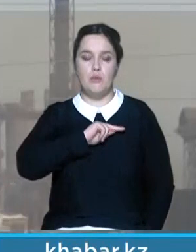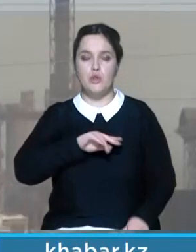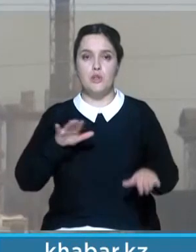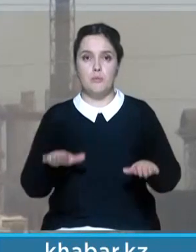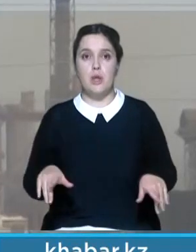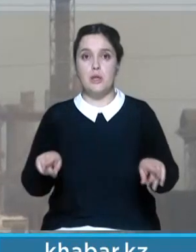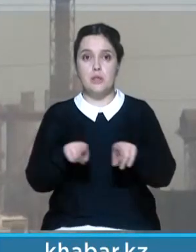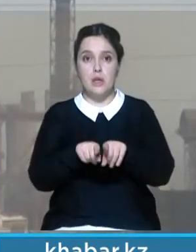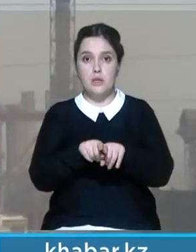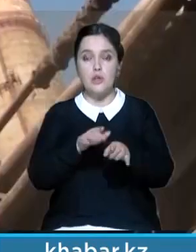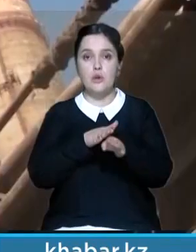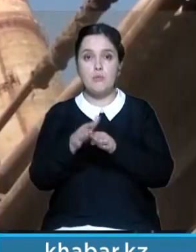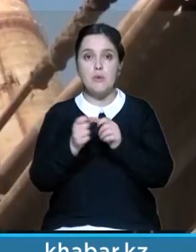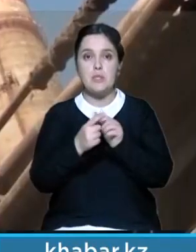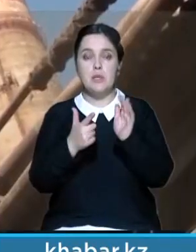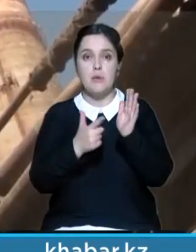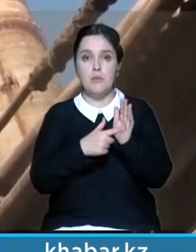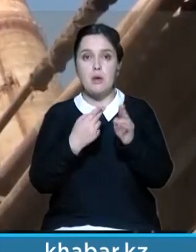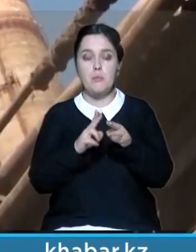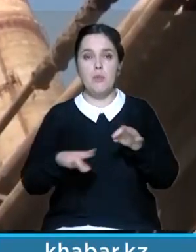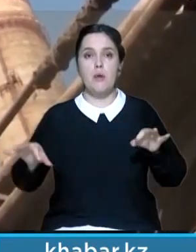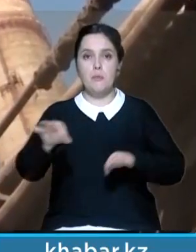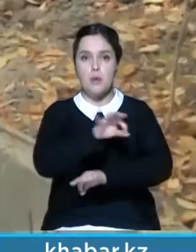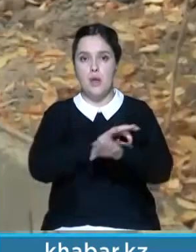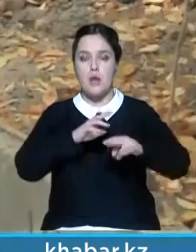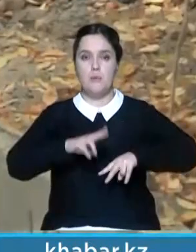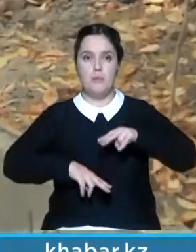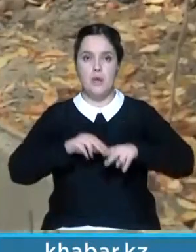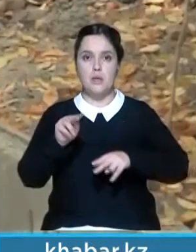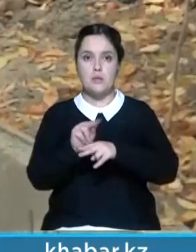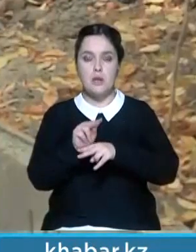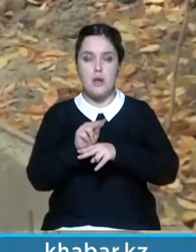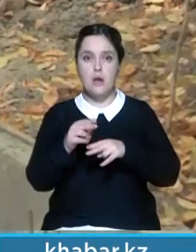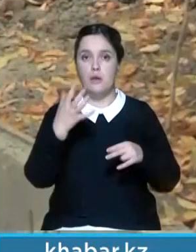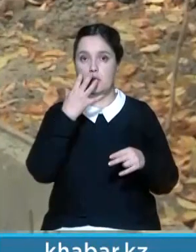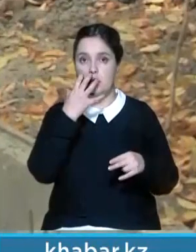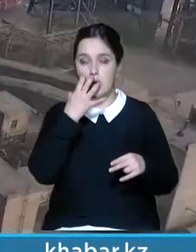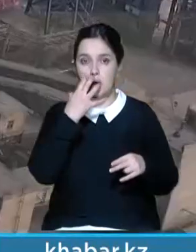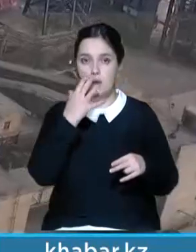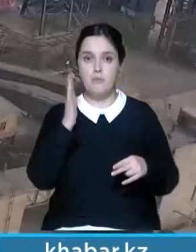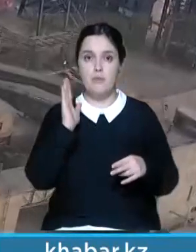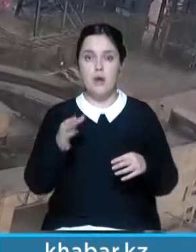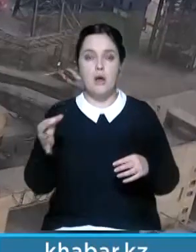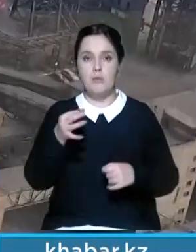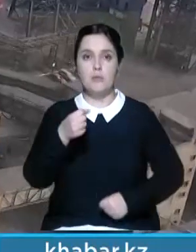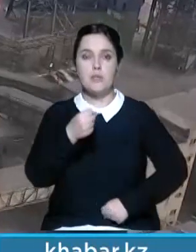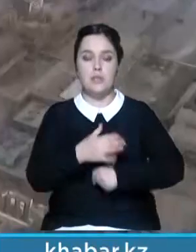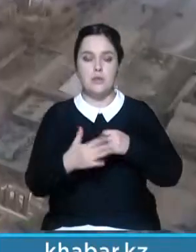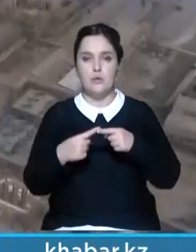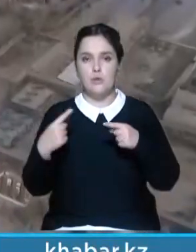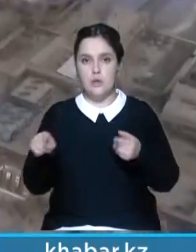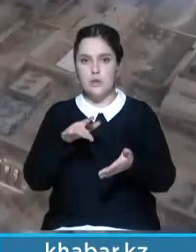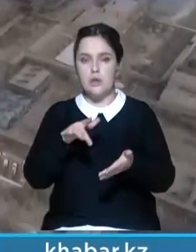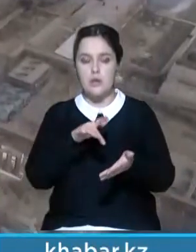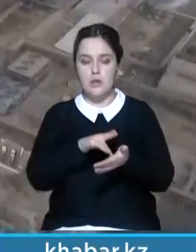Также в области реализовано 17 инфраструктурных проектов по строительству и реконструкции тепловых сетей. Они охватили как областной центр, так и другие города и